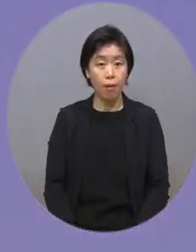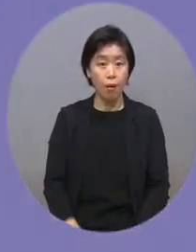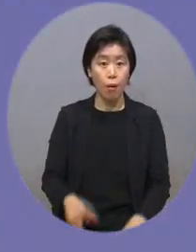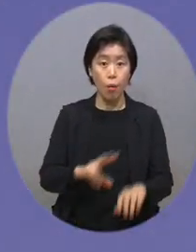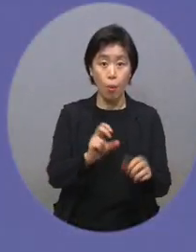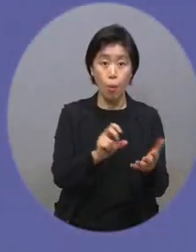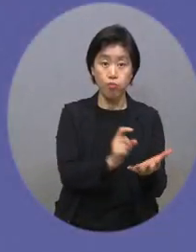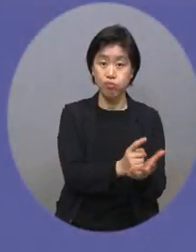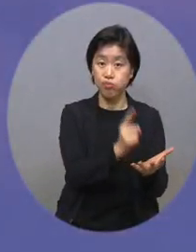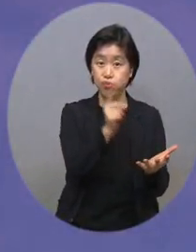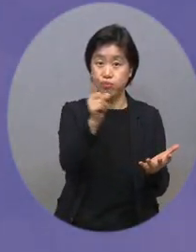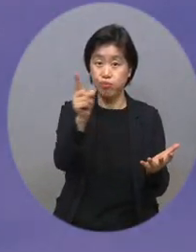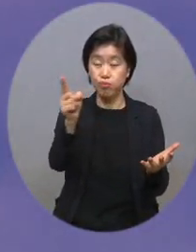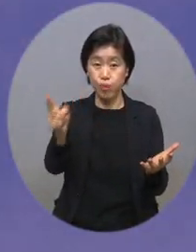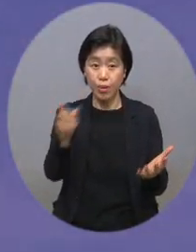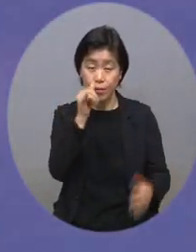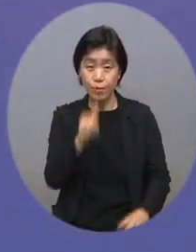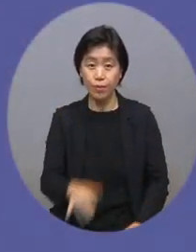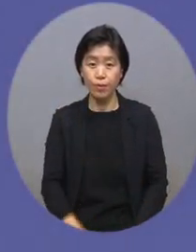우와! 샷 진짜 굿샷. 사신이야.